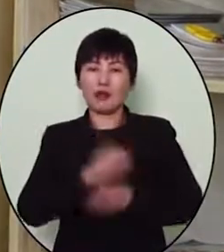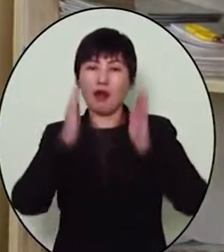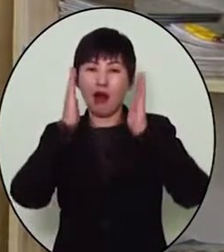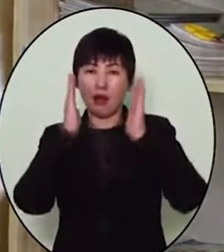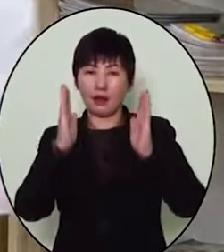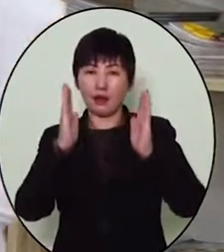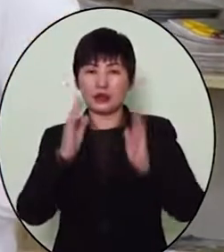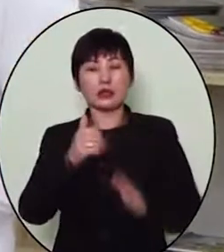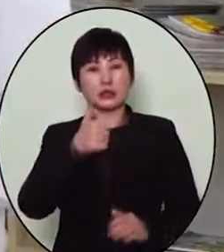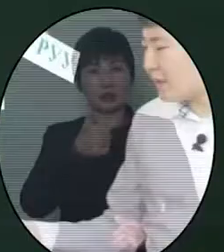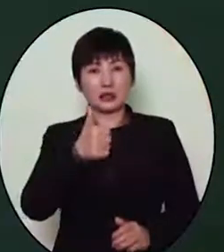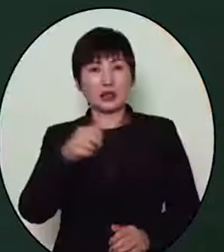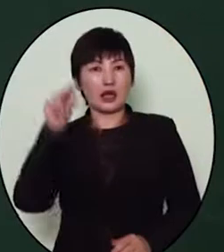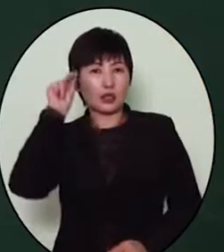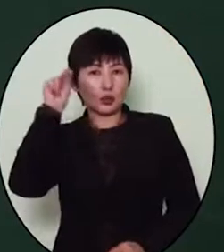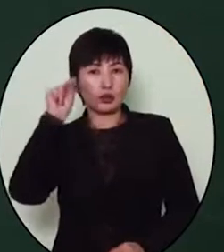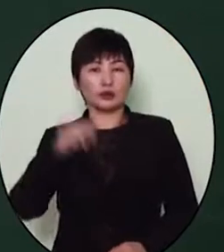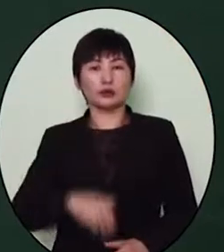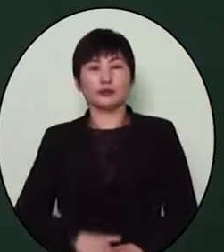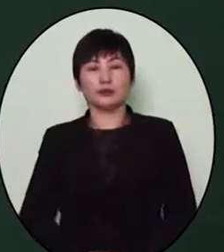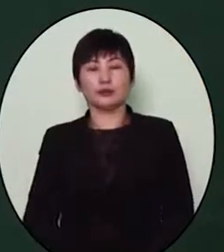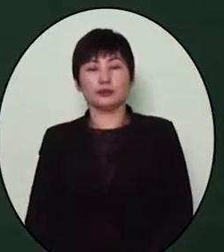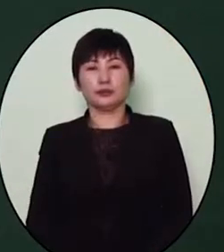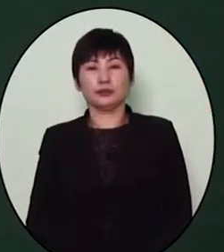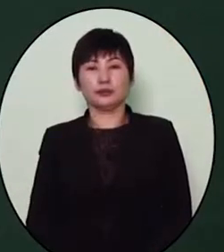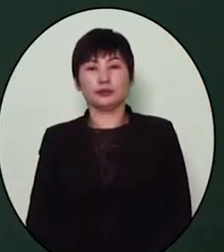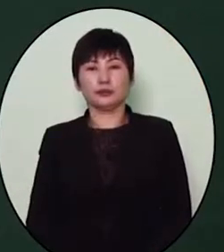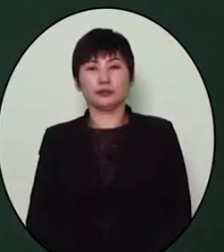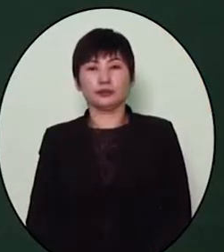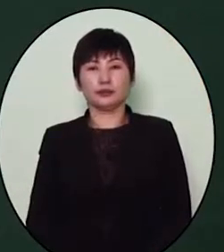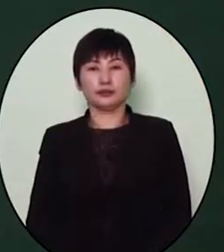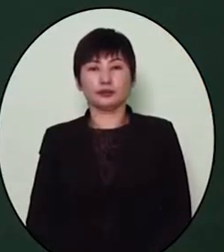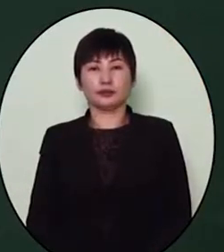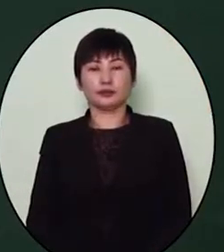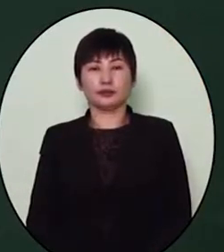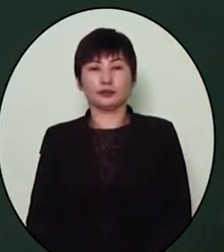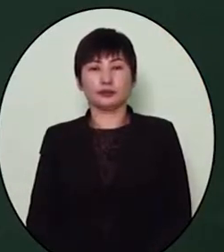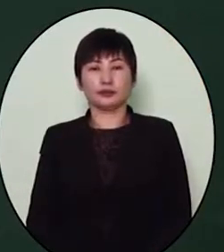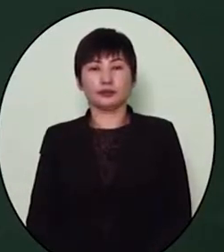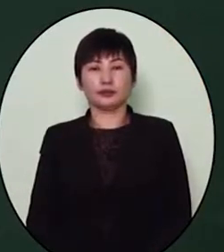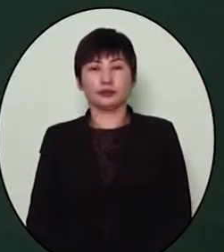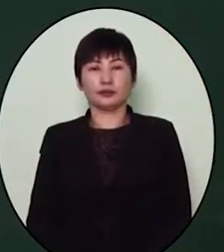Хичээлдээ анхаарч сайн сурна.